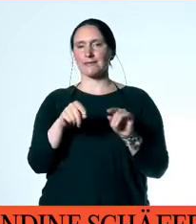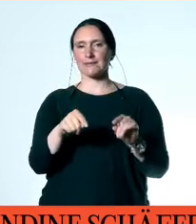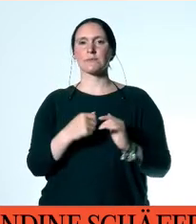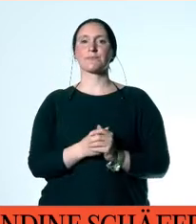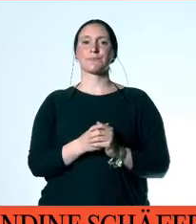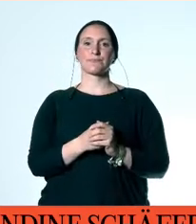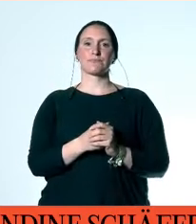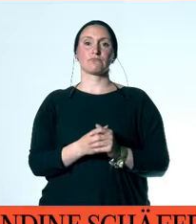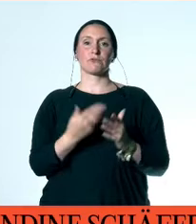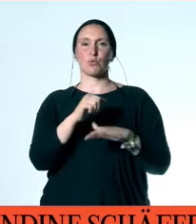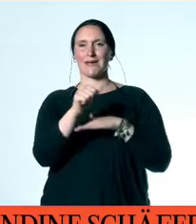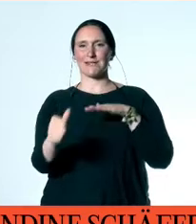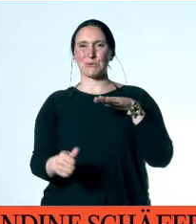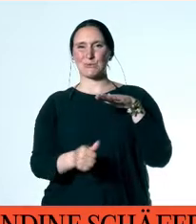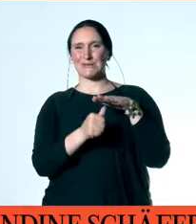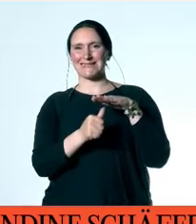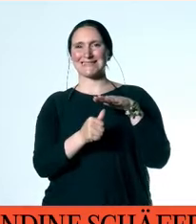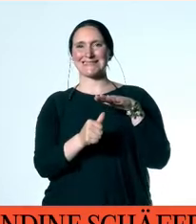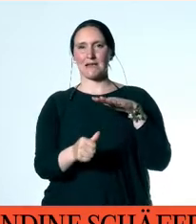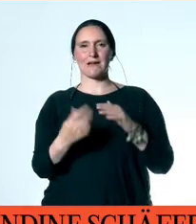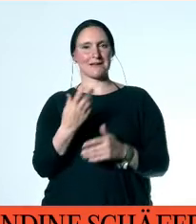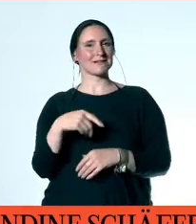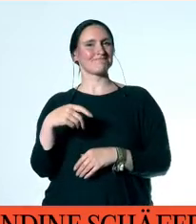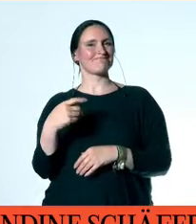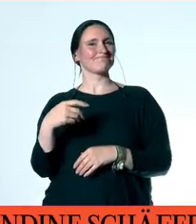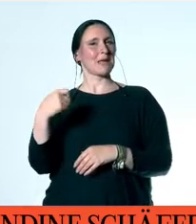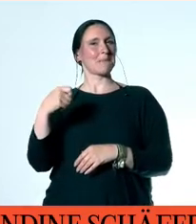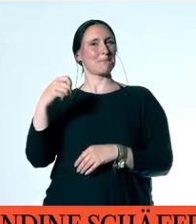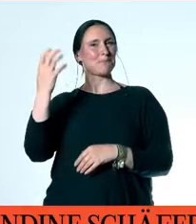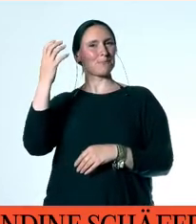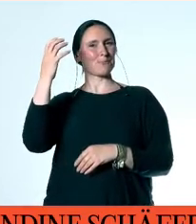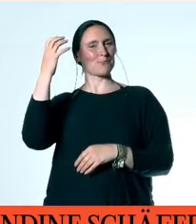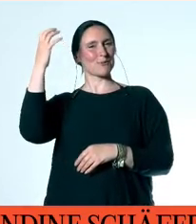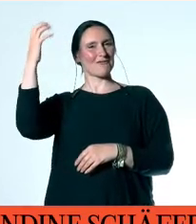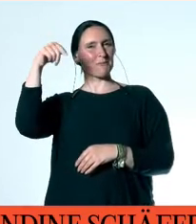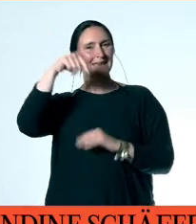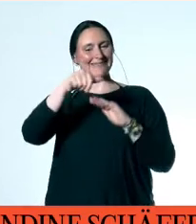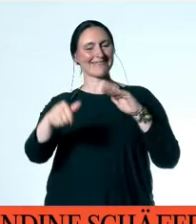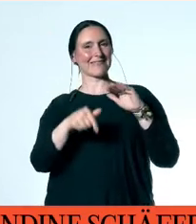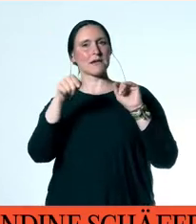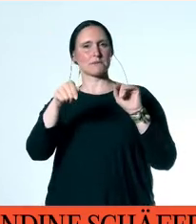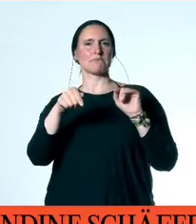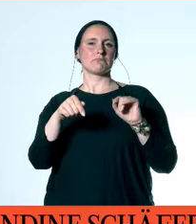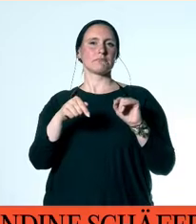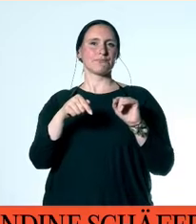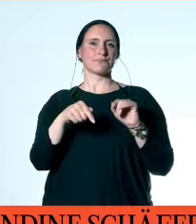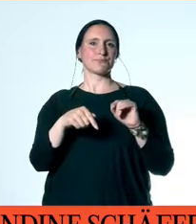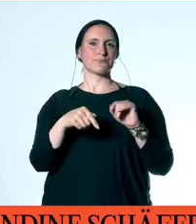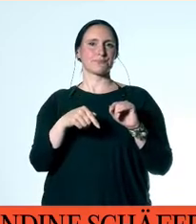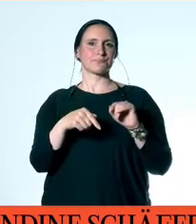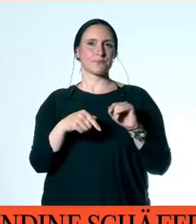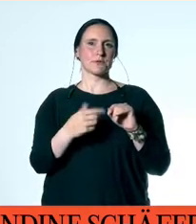Vielleicht werden wir in den nächsten 20 Tagen die erste schwarze Frau haben in